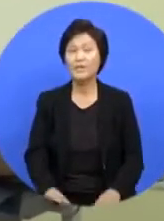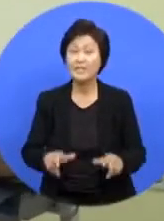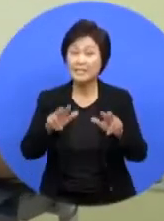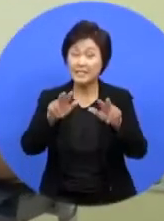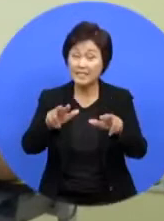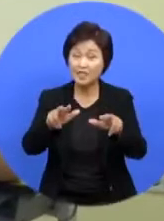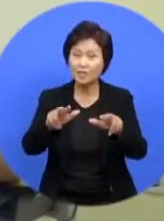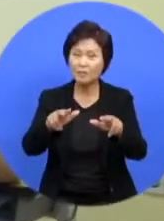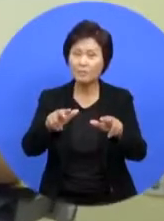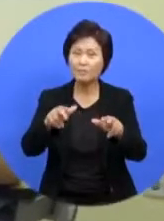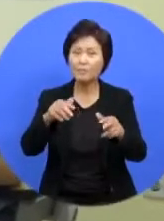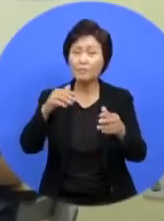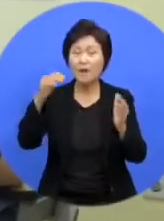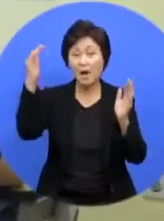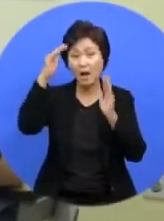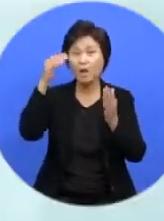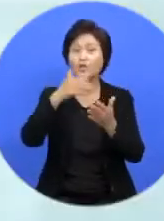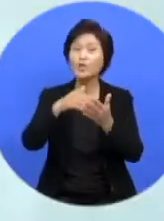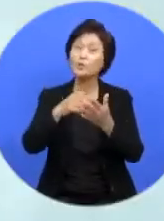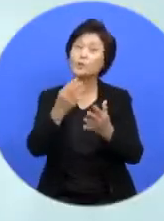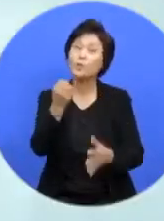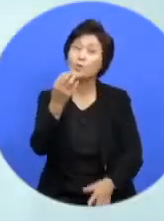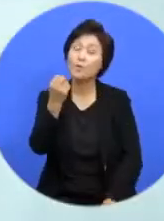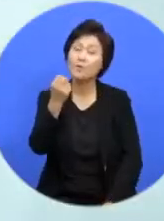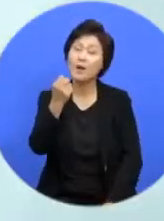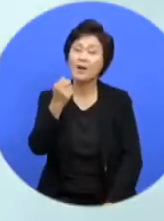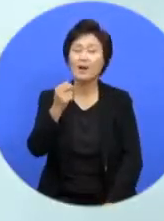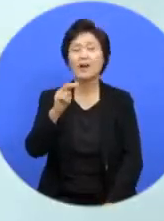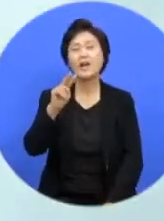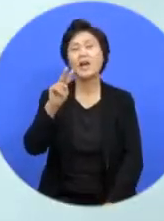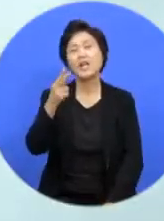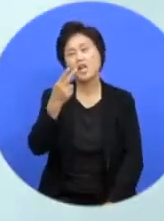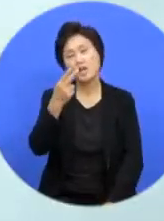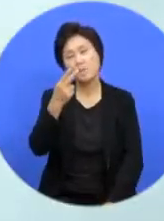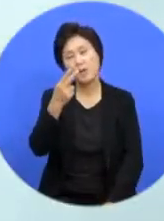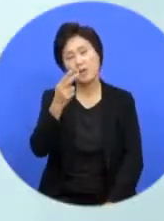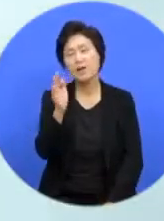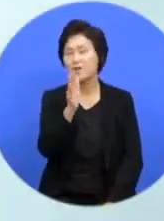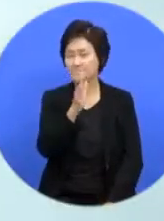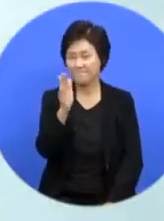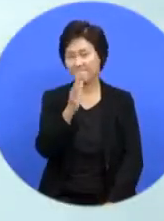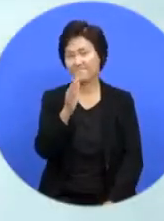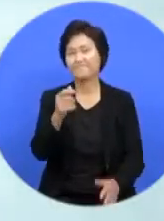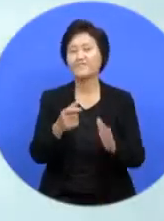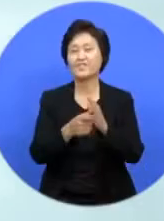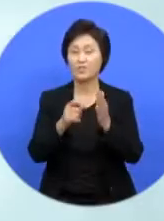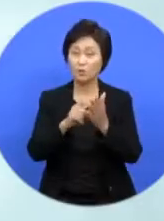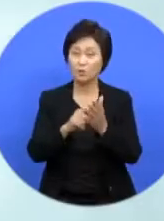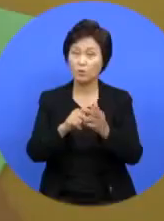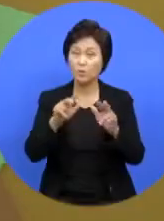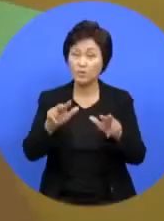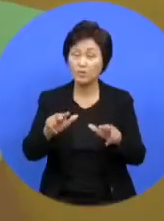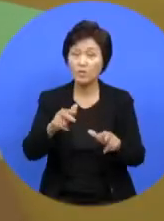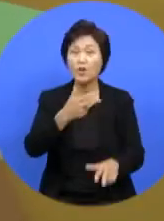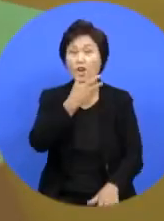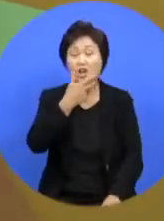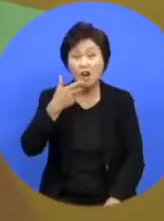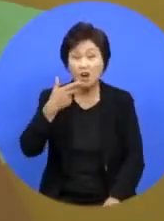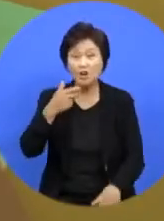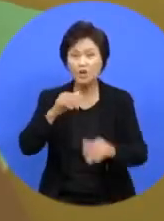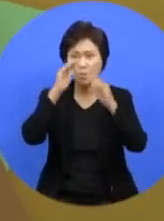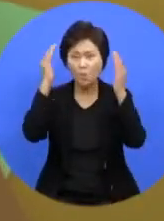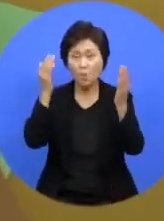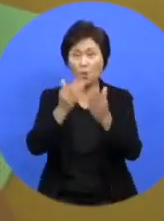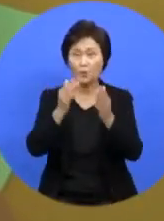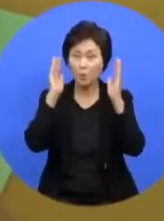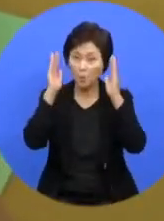지금은 재학생이 몇 명이나 된다 그랬죠, 목사님? 한 200여 명 됩니다. 200여 명? 네. 다 그럼 영어로 다 모든 수업이 이루어지나요? 저희는 이제